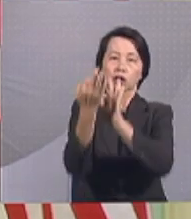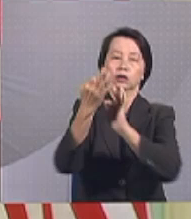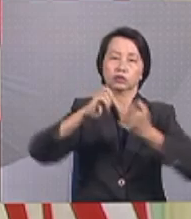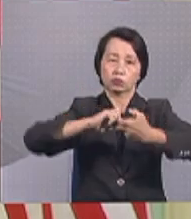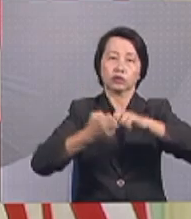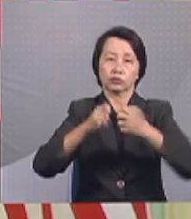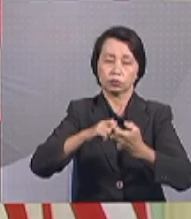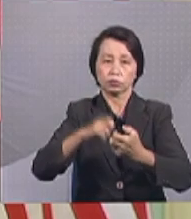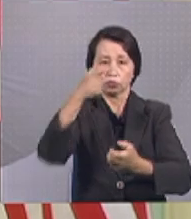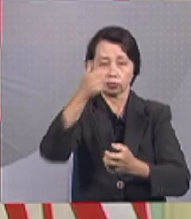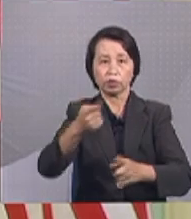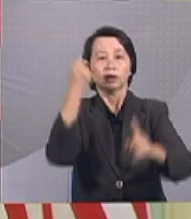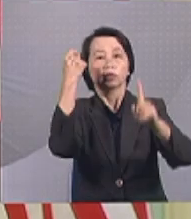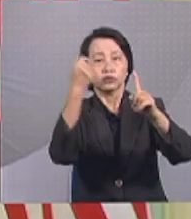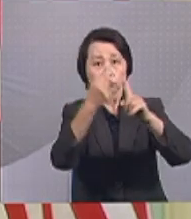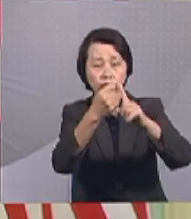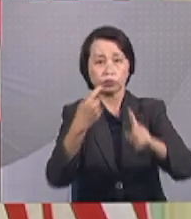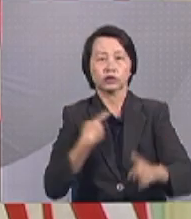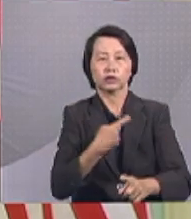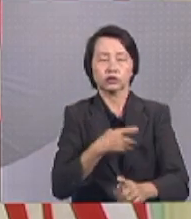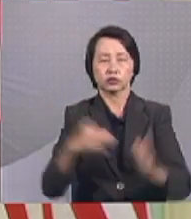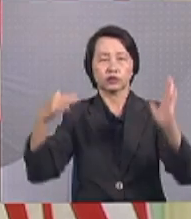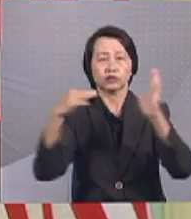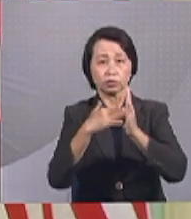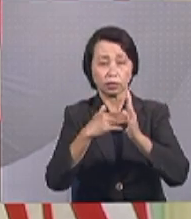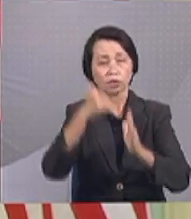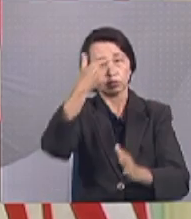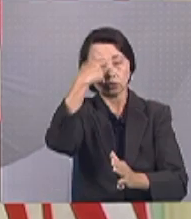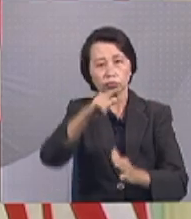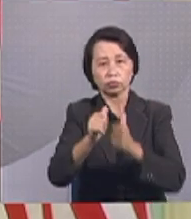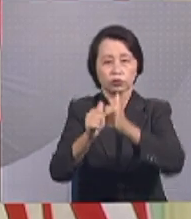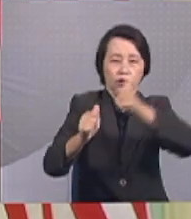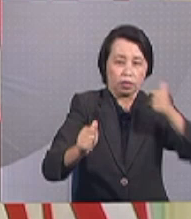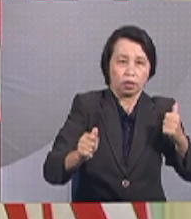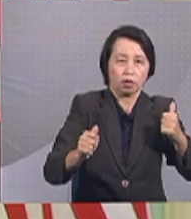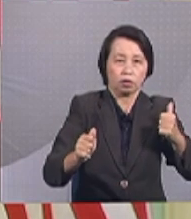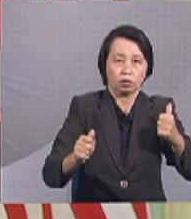masalah kerana tujuan kita sekat itu adalah untuk mengelakkan